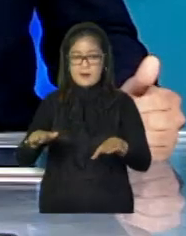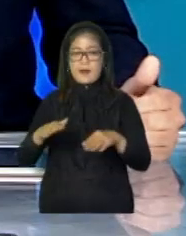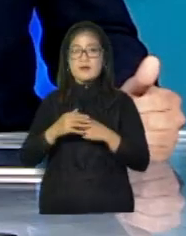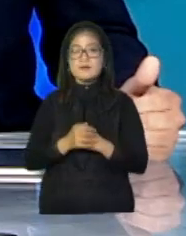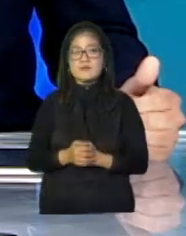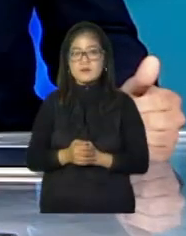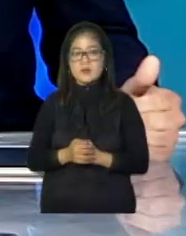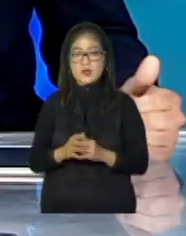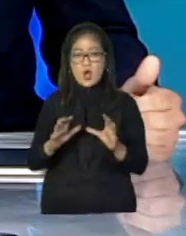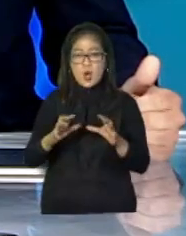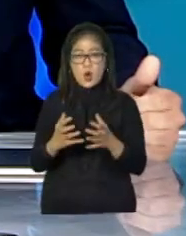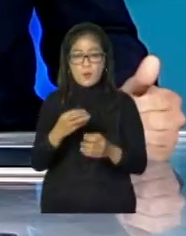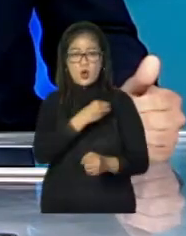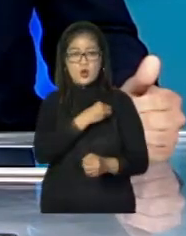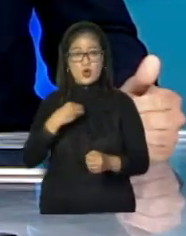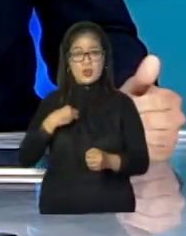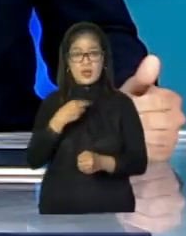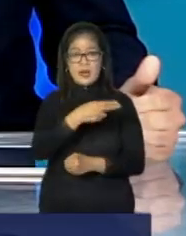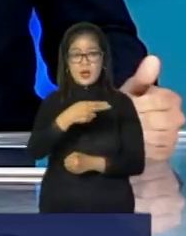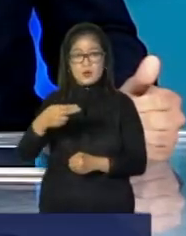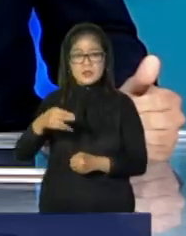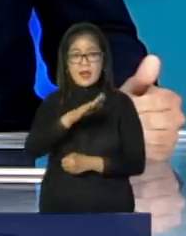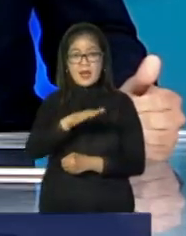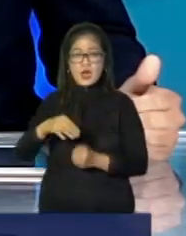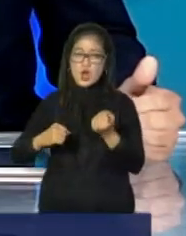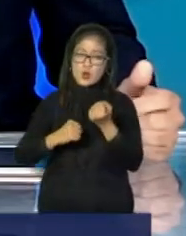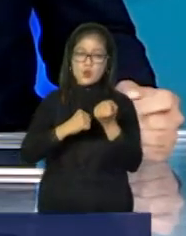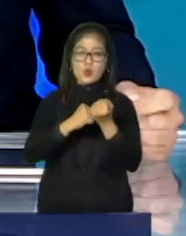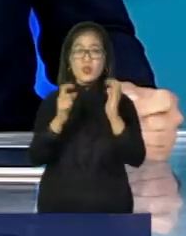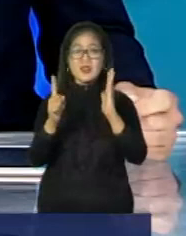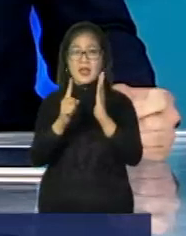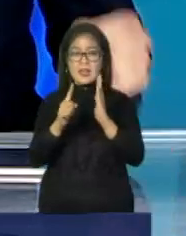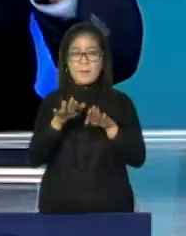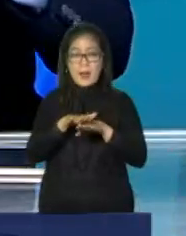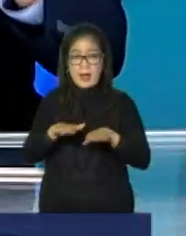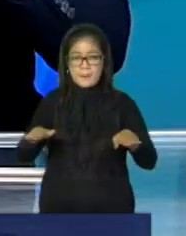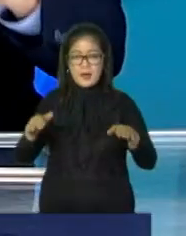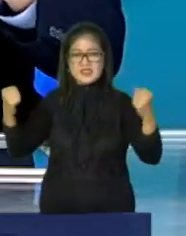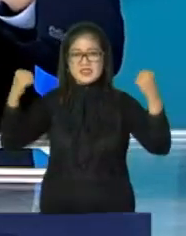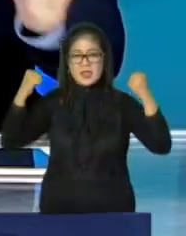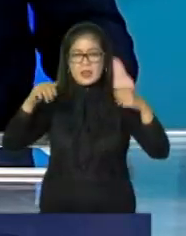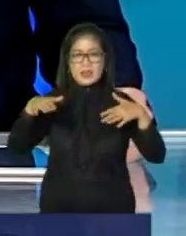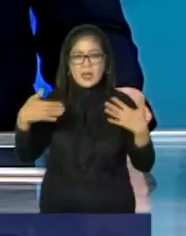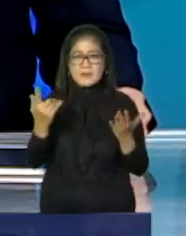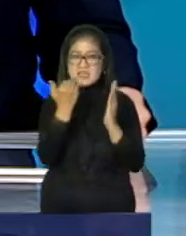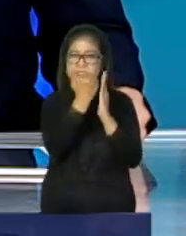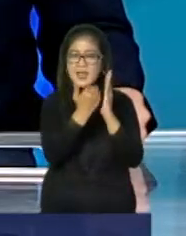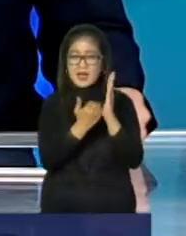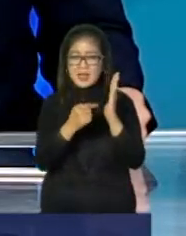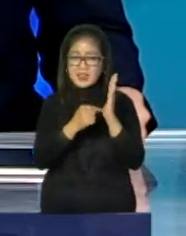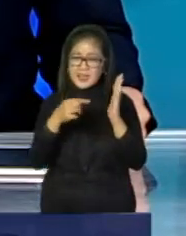Pemirsa, Ikatan Dokter Anak Indonesia mendukung pembelajaran tatap muka yang aman dan sehat, namun dengan sejumlah syarat